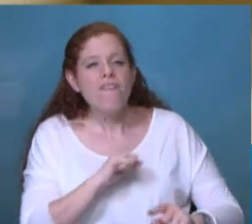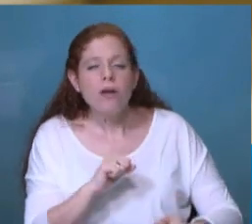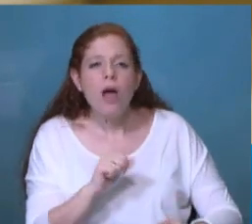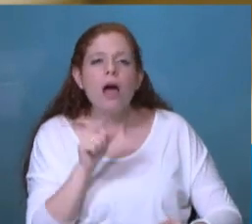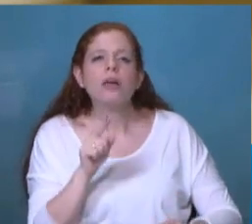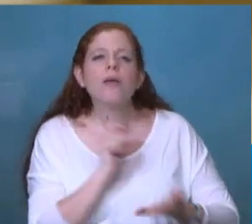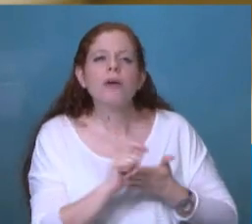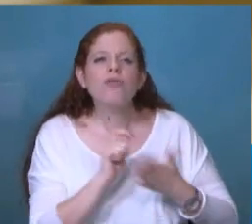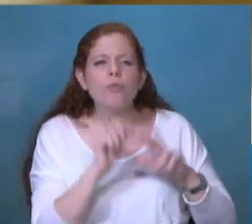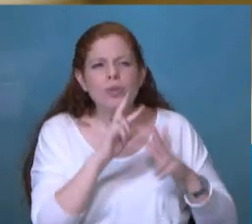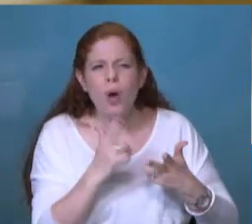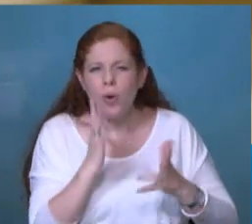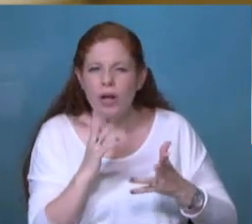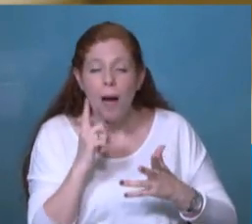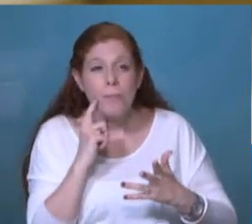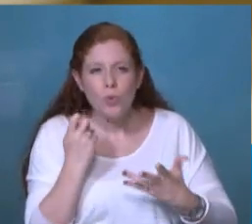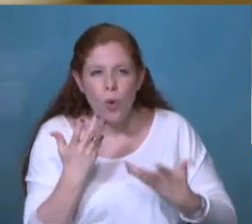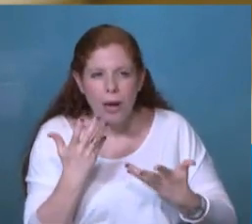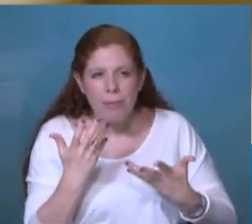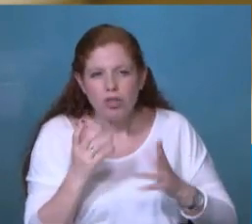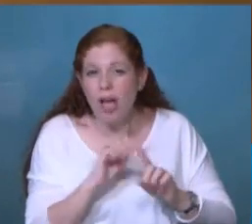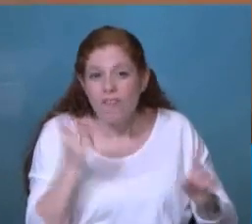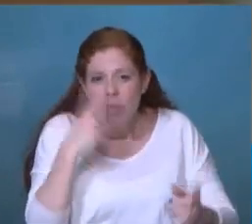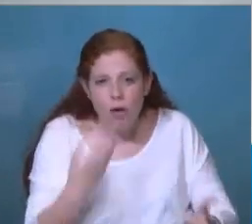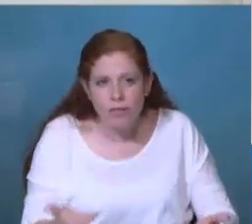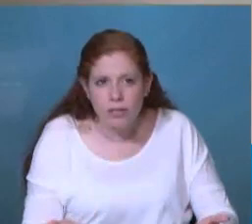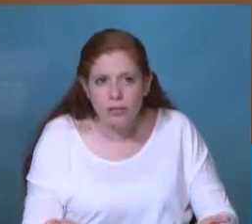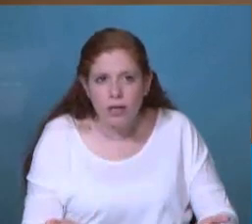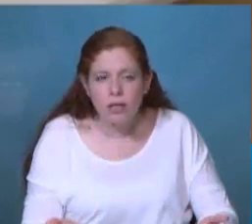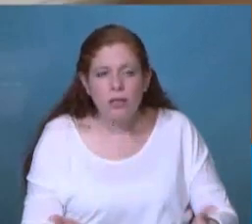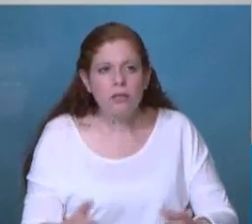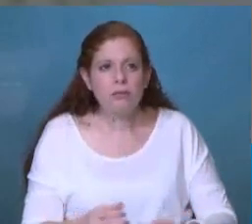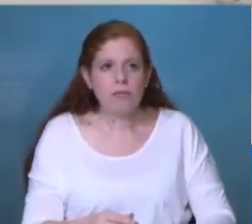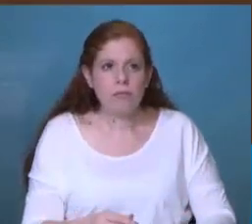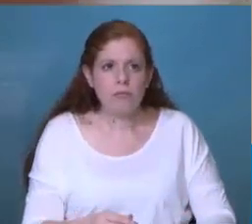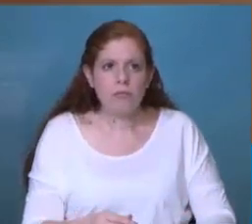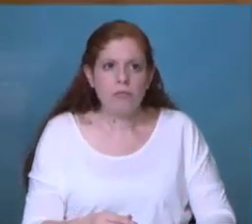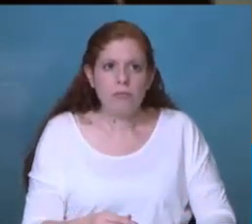הם כתבו את זה בצורה כל כך מתוחכמת שאף אחד לא יבין את זה.